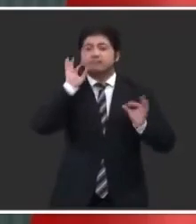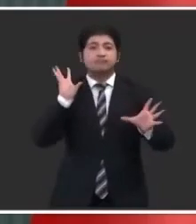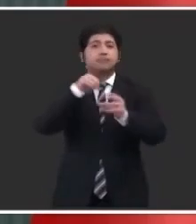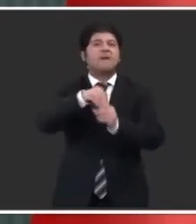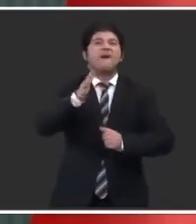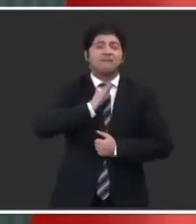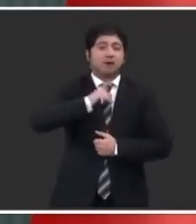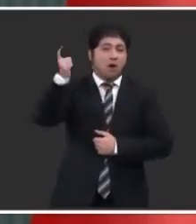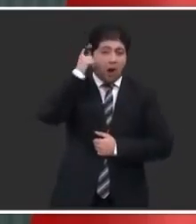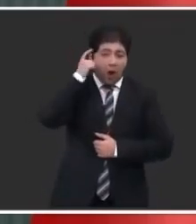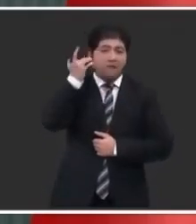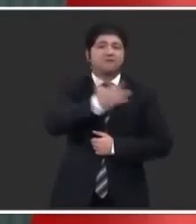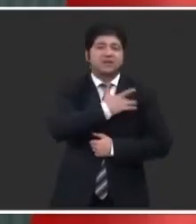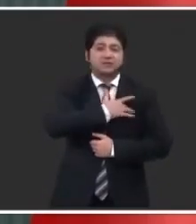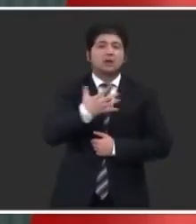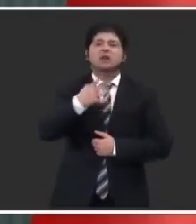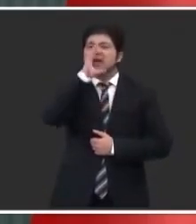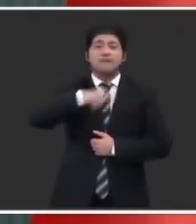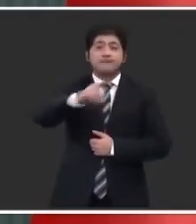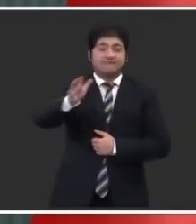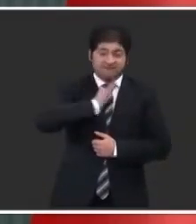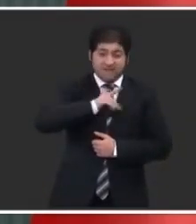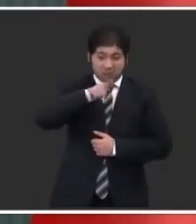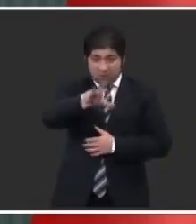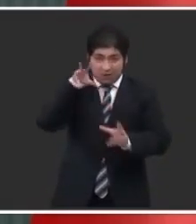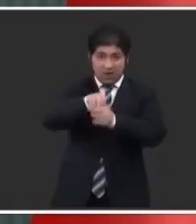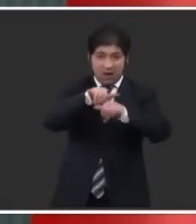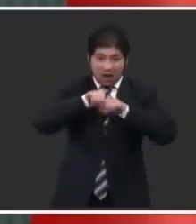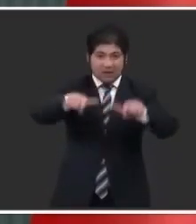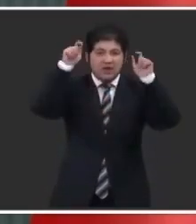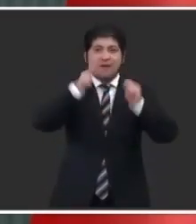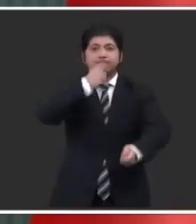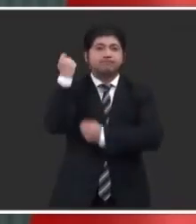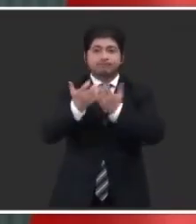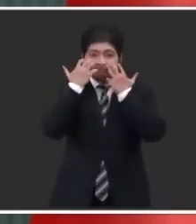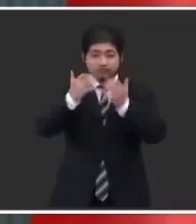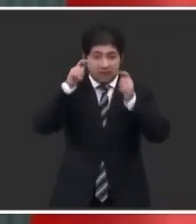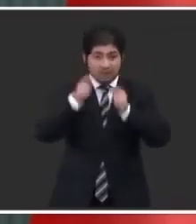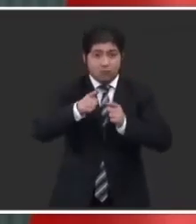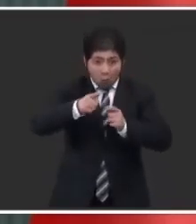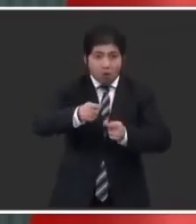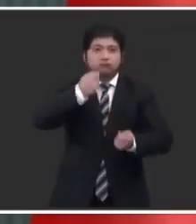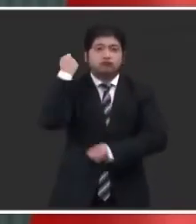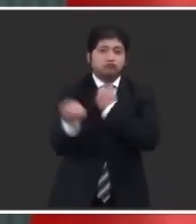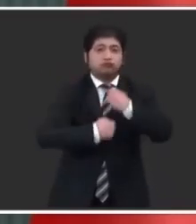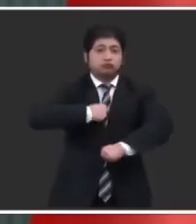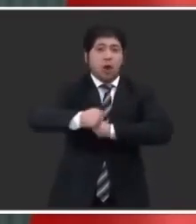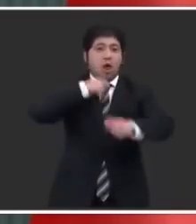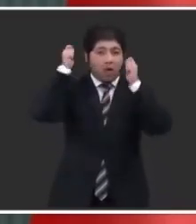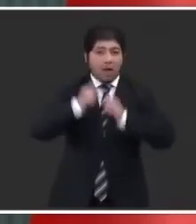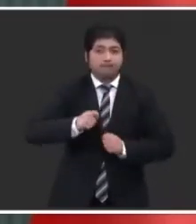akıl ve vicdan sahibi her kesimin bu şekilde davranması gayret göstermesi